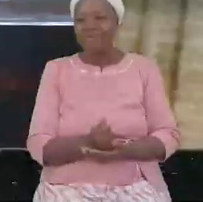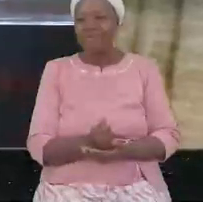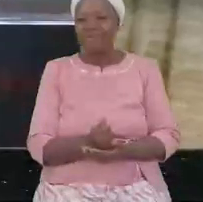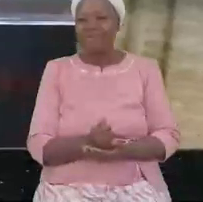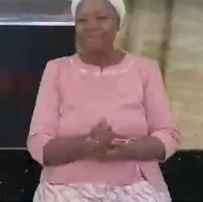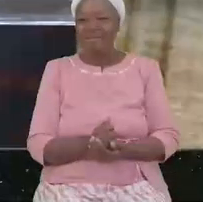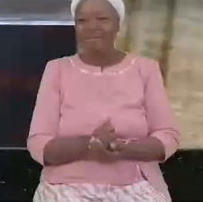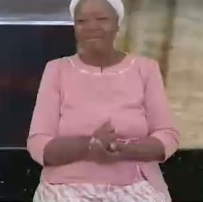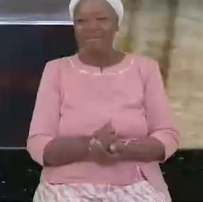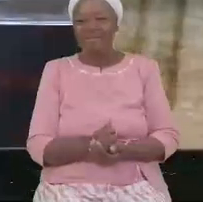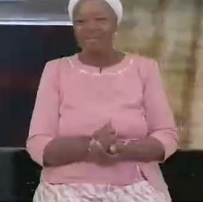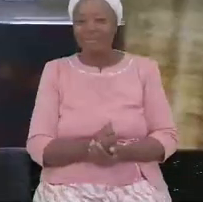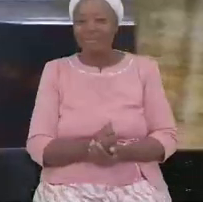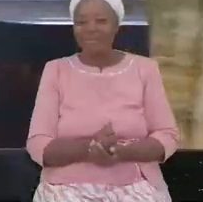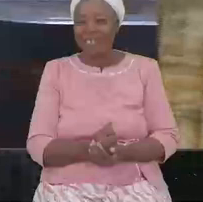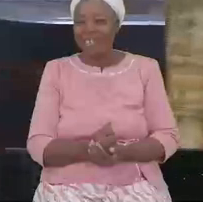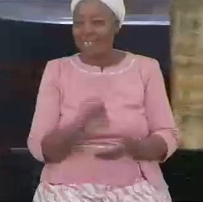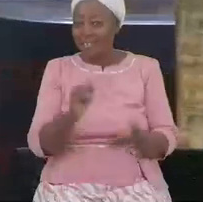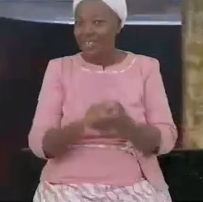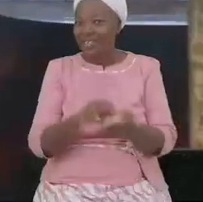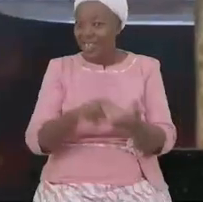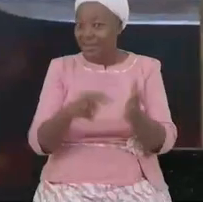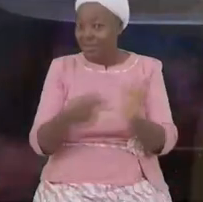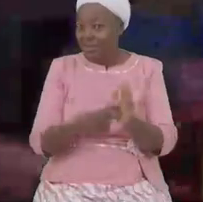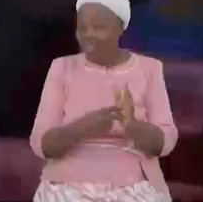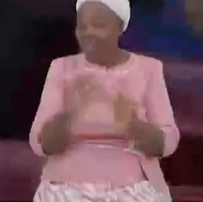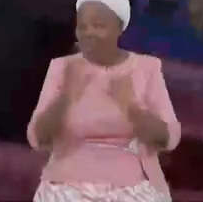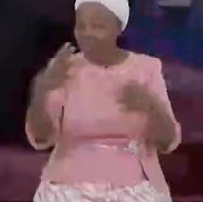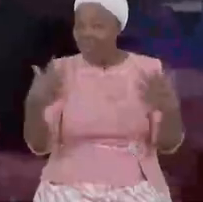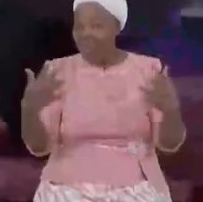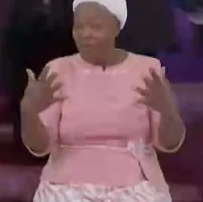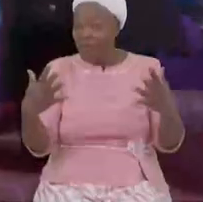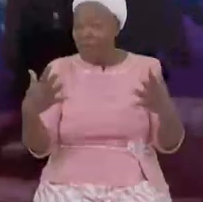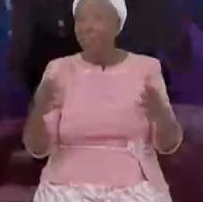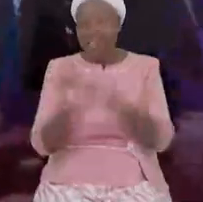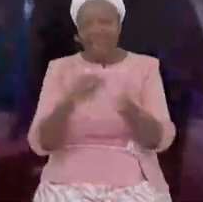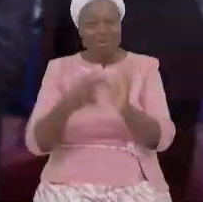Il le fera, il le fera. Ça veut dire qu'il le fera. Pour toi.